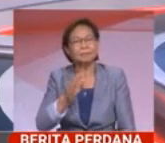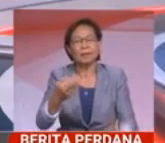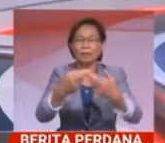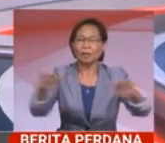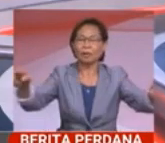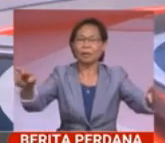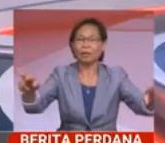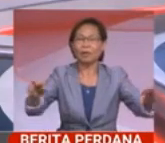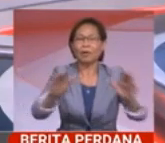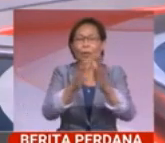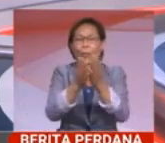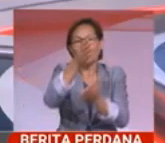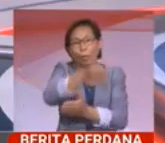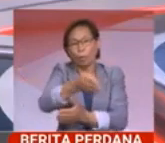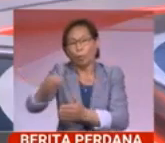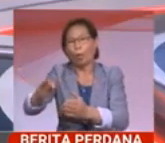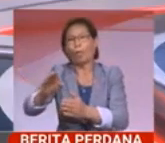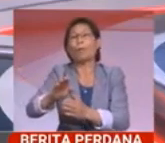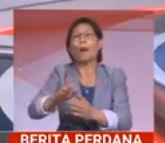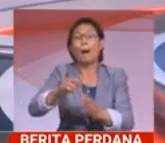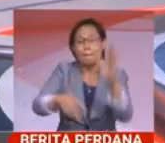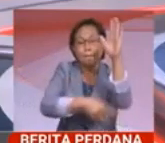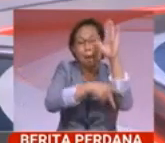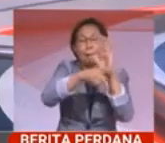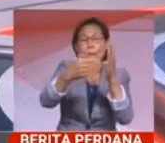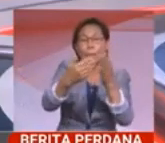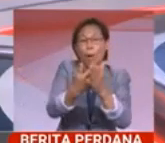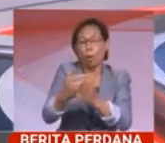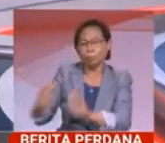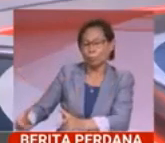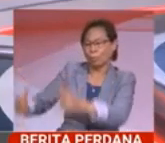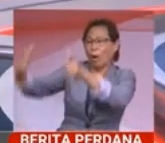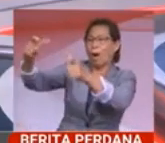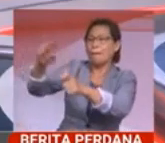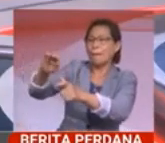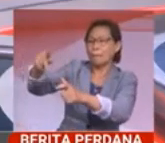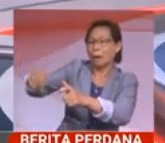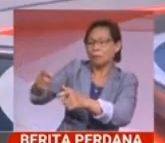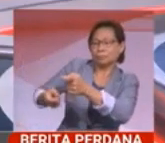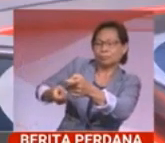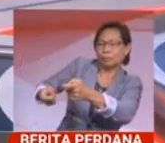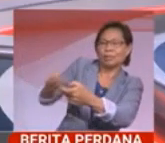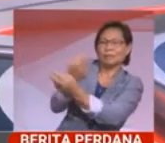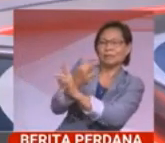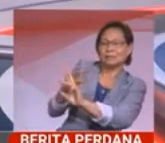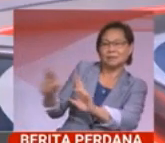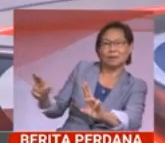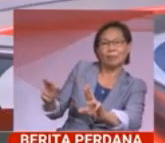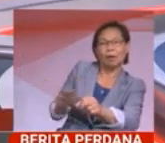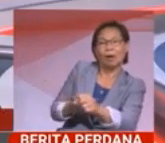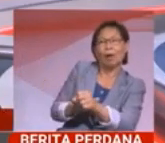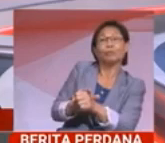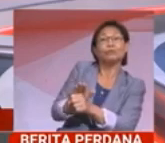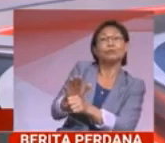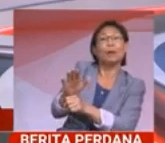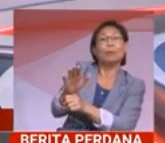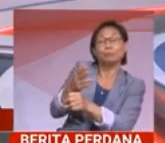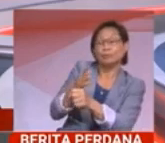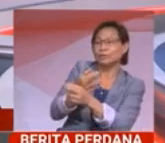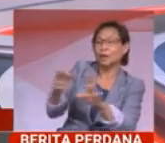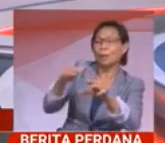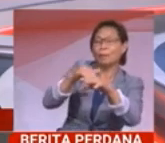meresmikan perpustakaan paling enjang baharu diblok ahli paling medang pencak merah yang siap dibina sepenuhnya pada